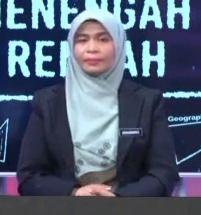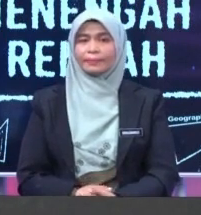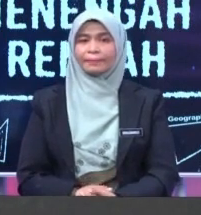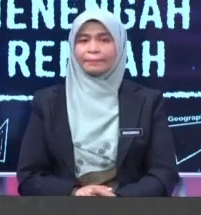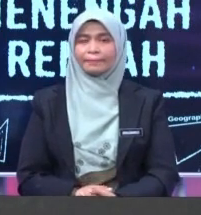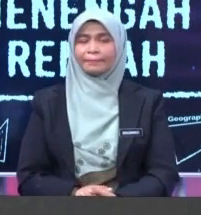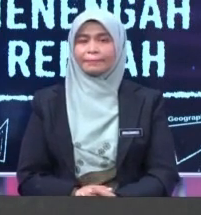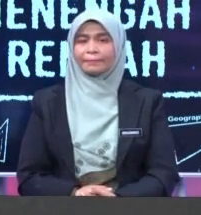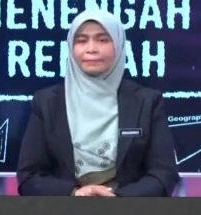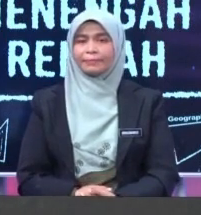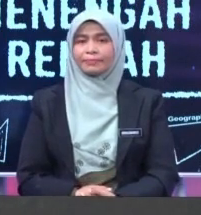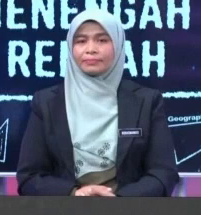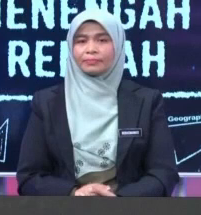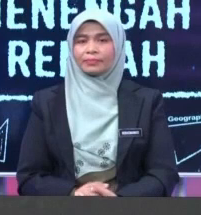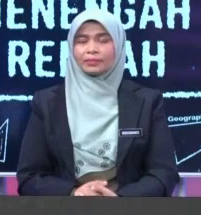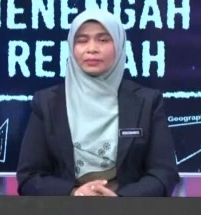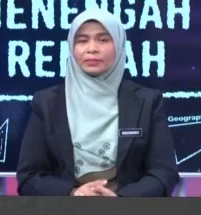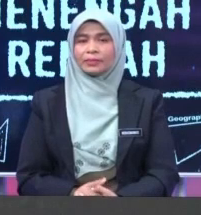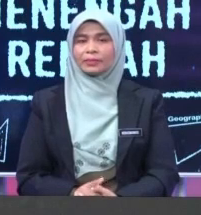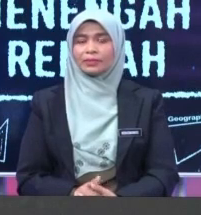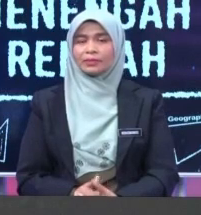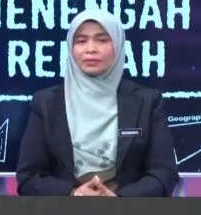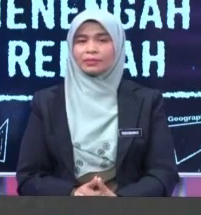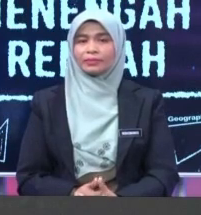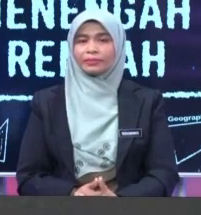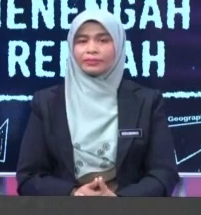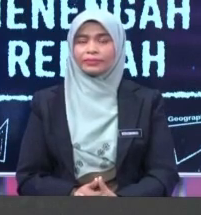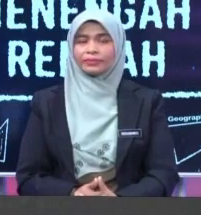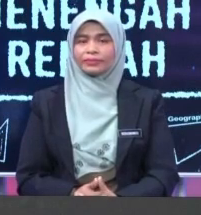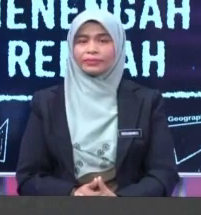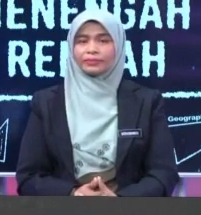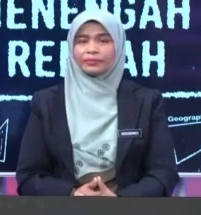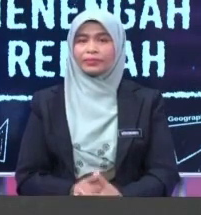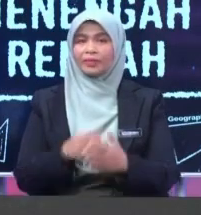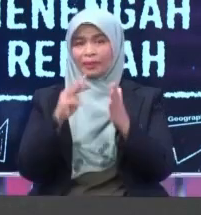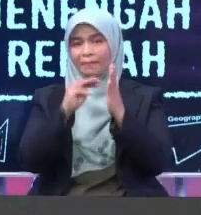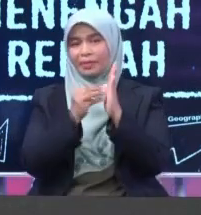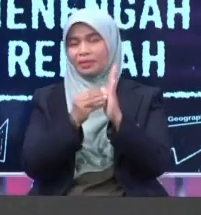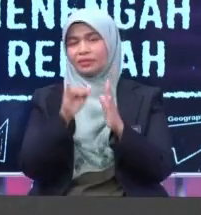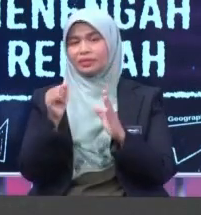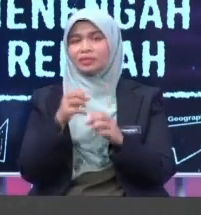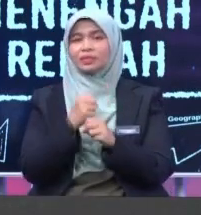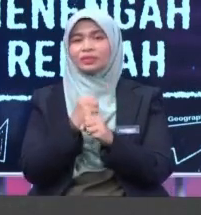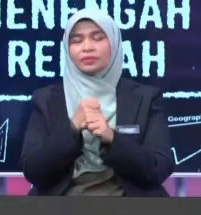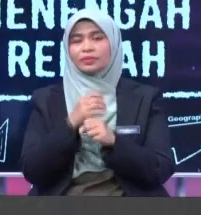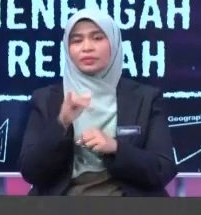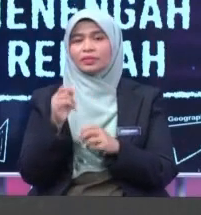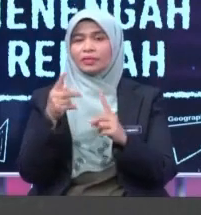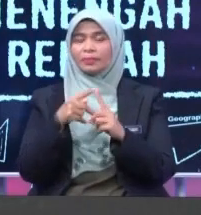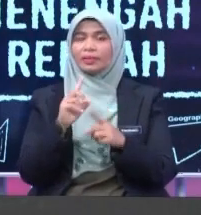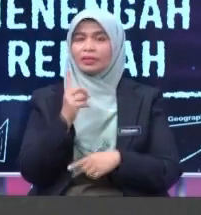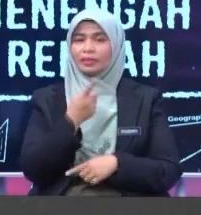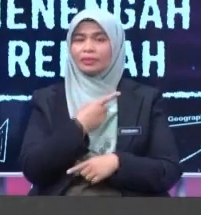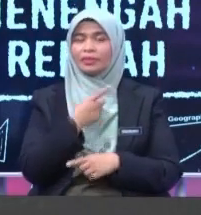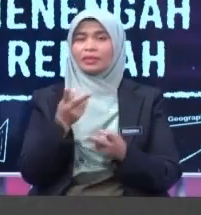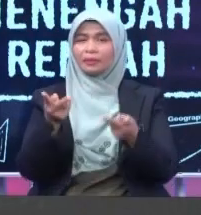iyabahum summa inna alayna hisabahum. Maksudnya, sesungguhnya kepada kamilah